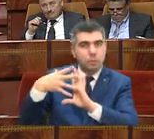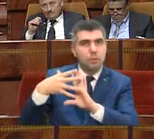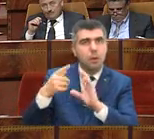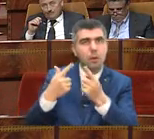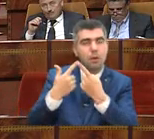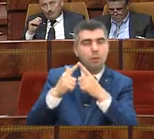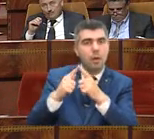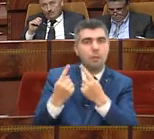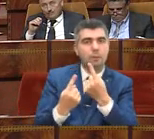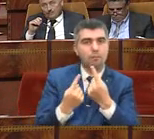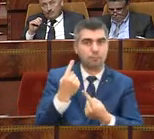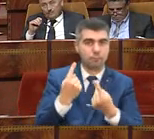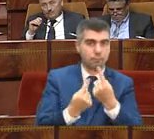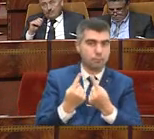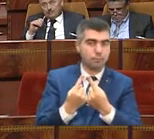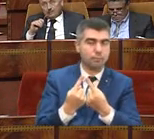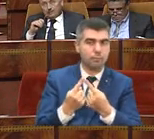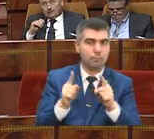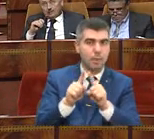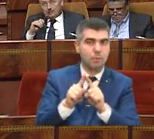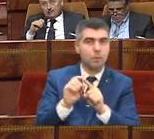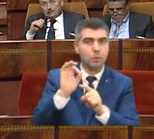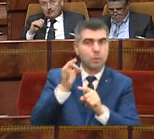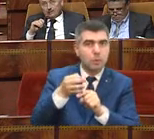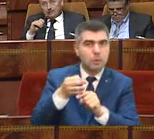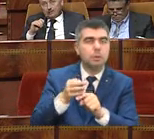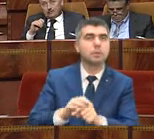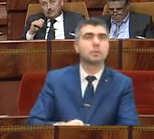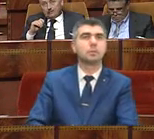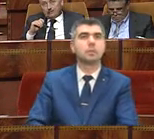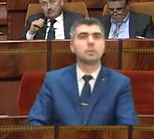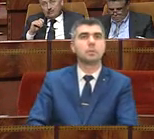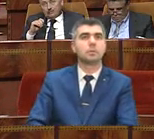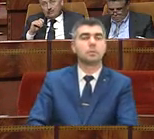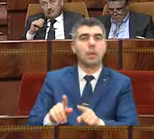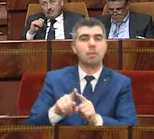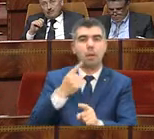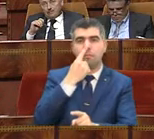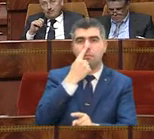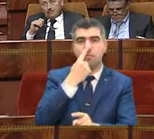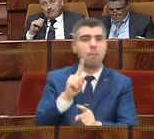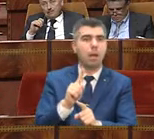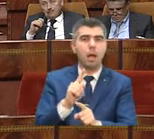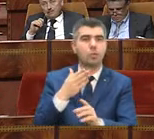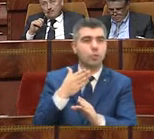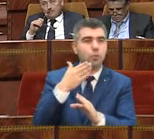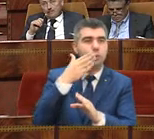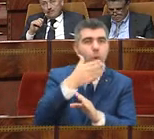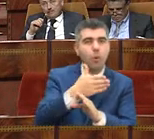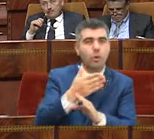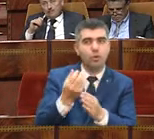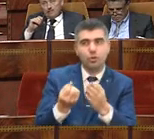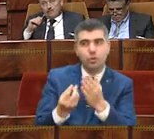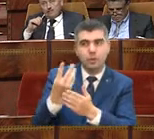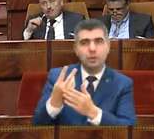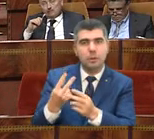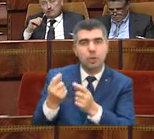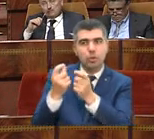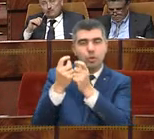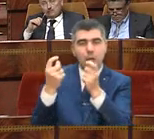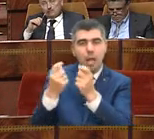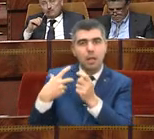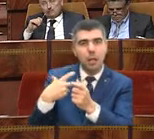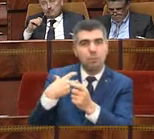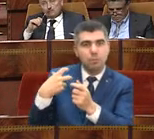الآن يمكن لهم يستثمروا في الطاقة المتجددة، حارماهم باش إلى الاستغلال اللي كيشيط على